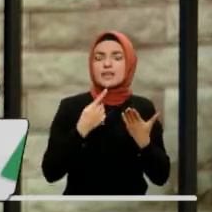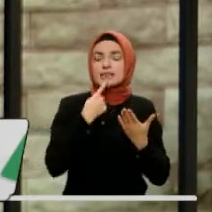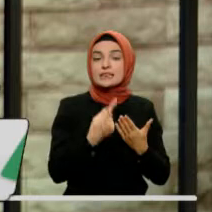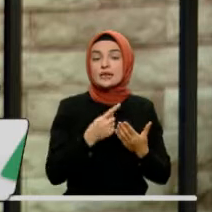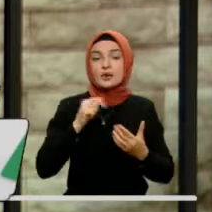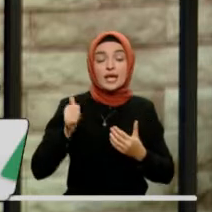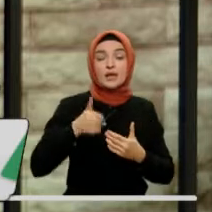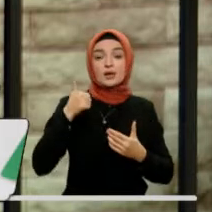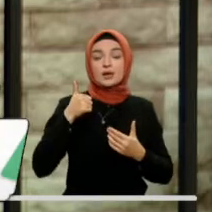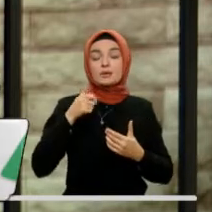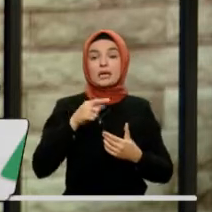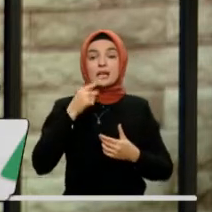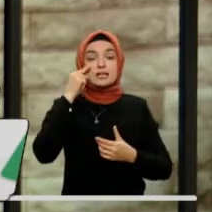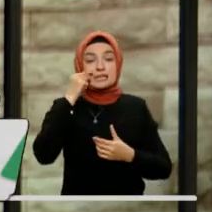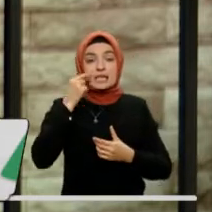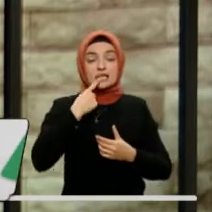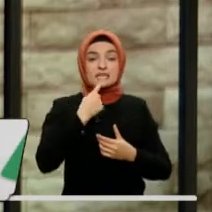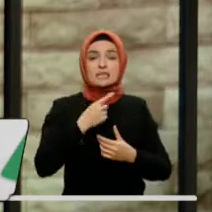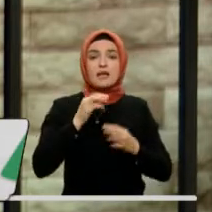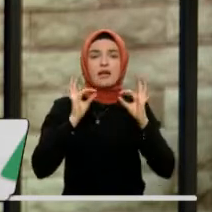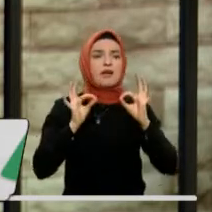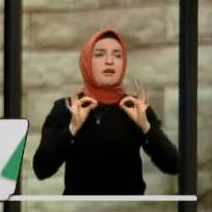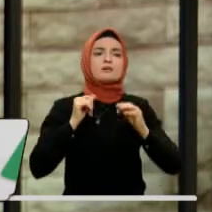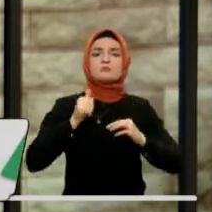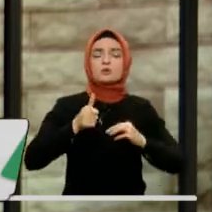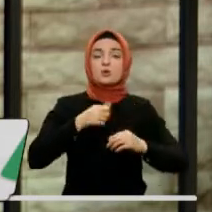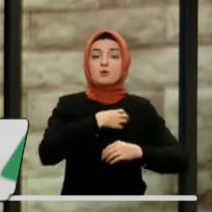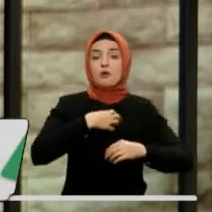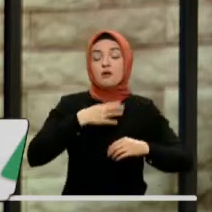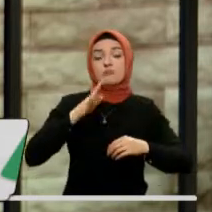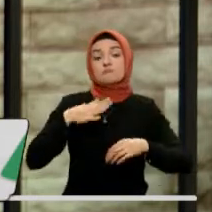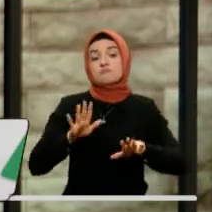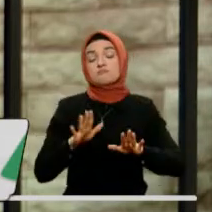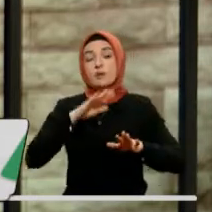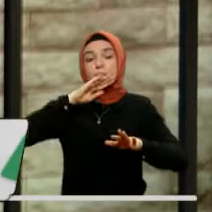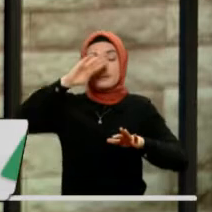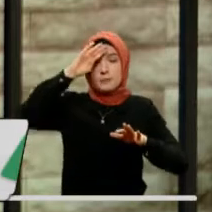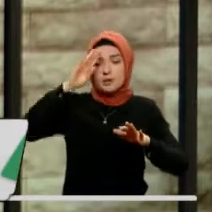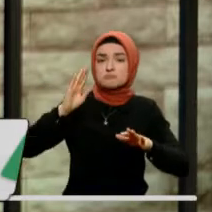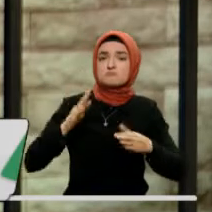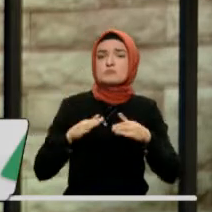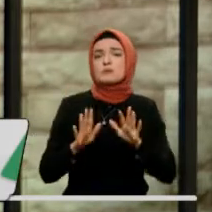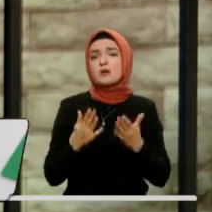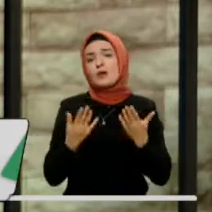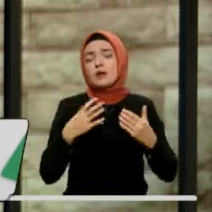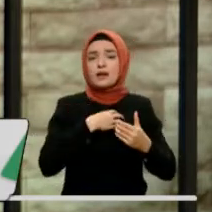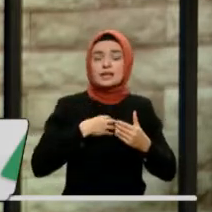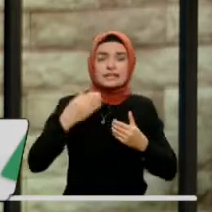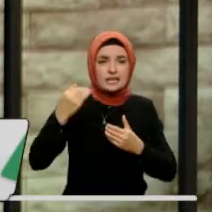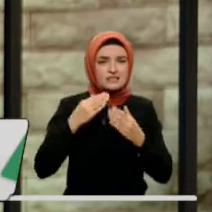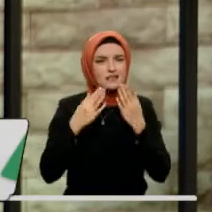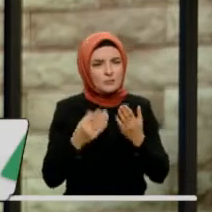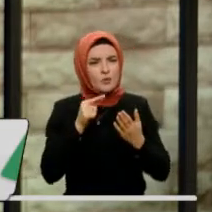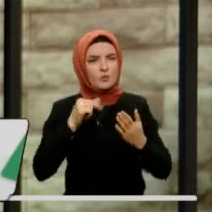diyorlar ki annene, ben ama öyle her gün annene gidemem. Bayramda, seyranda ben çok gelmekse, bak annem bize gelsin ama hani böyle